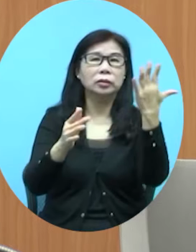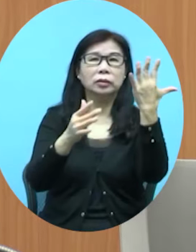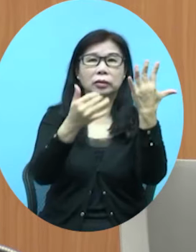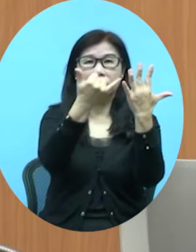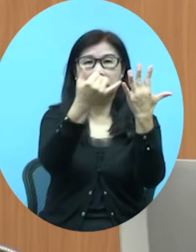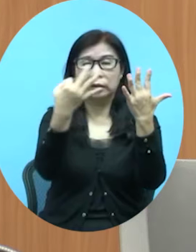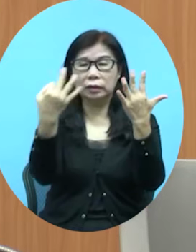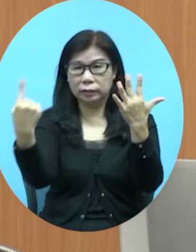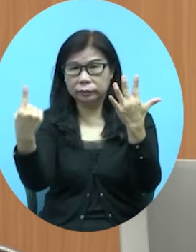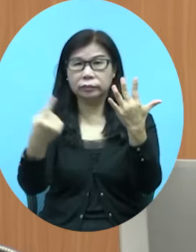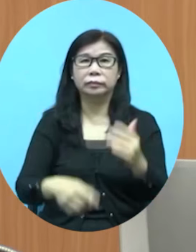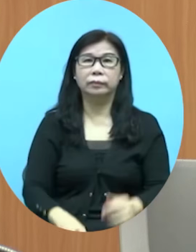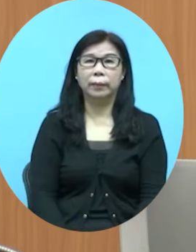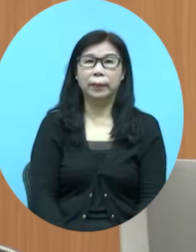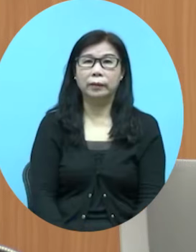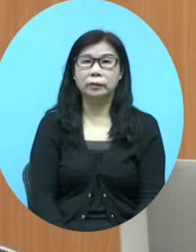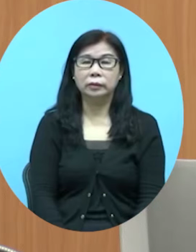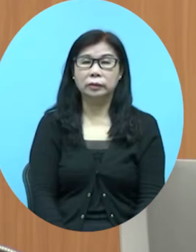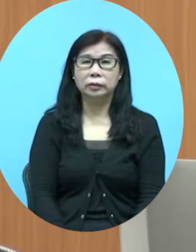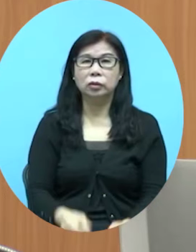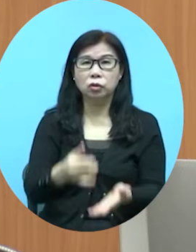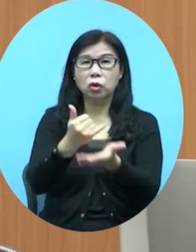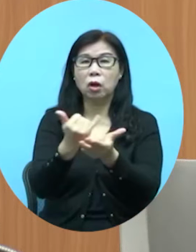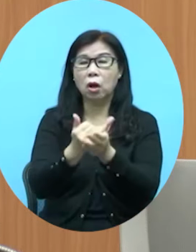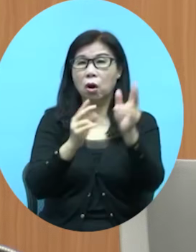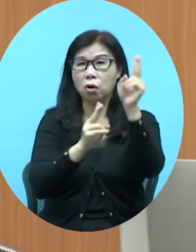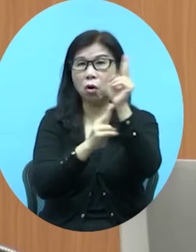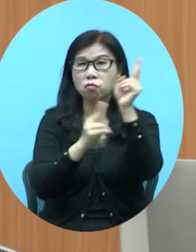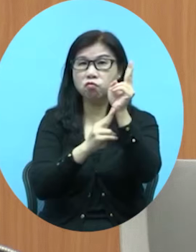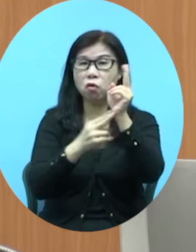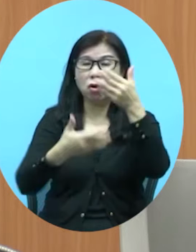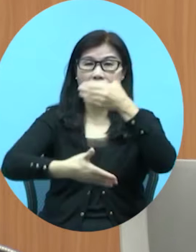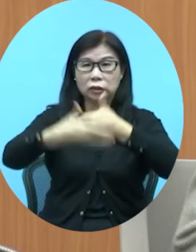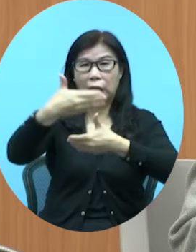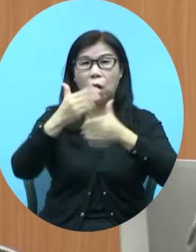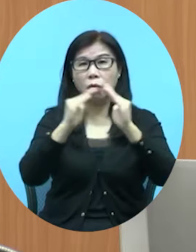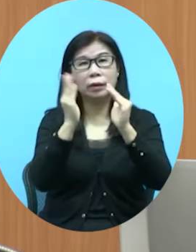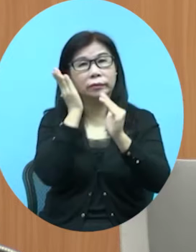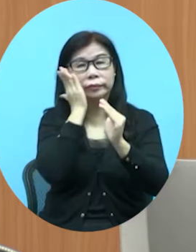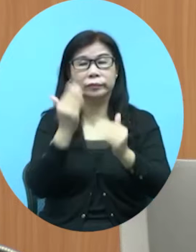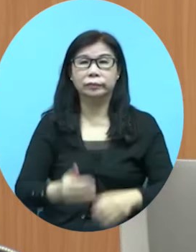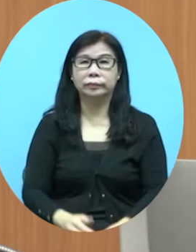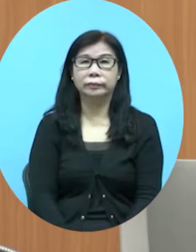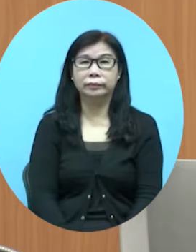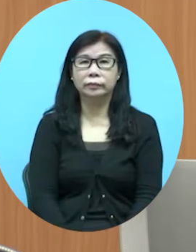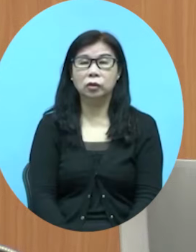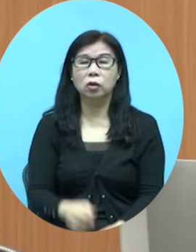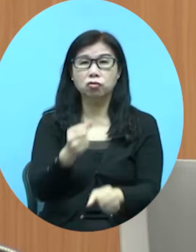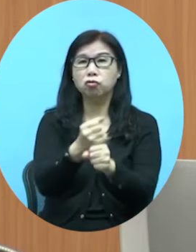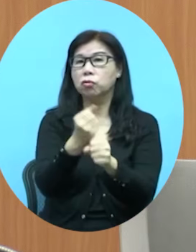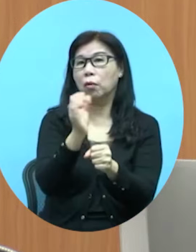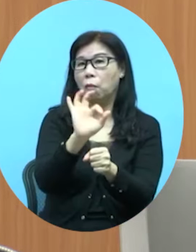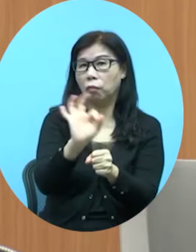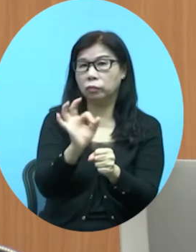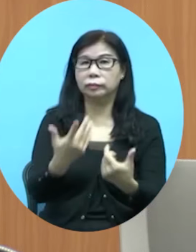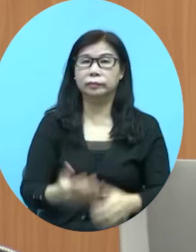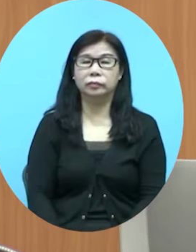5631是在旺角遠東大廈居住的沒有工作的